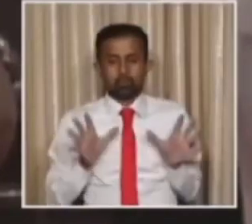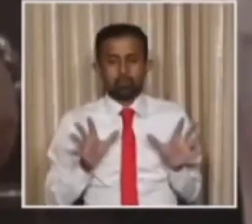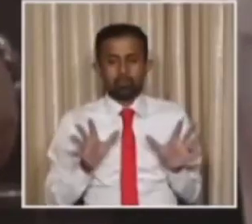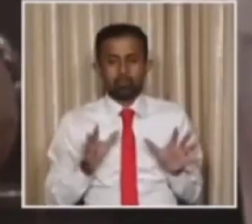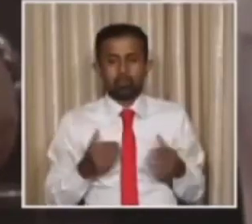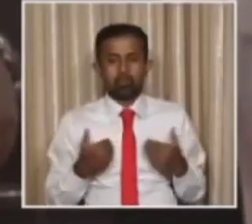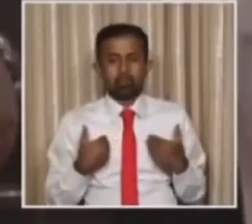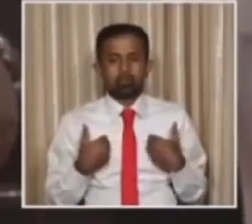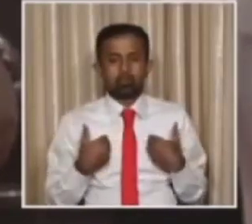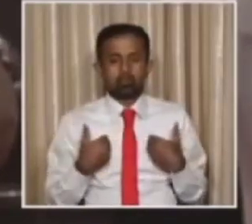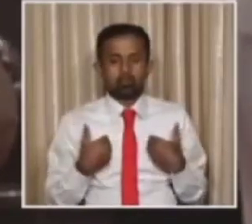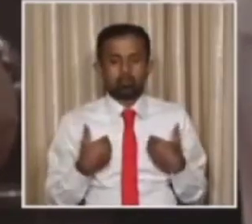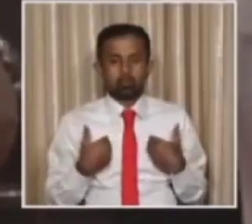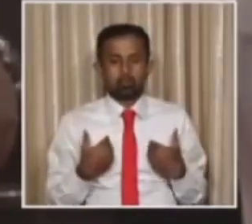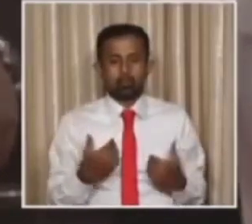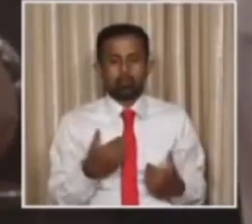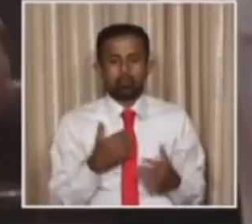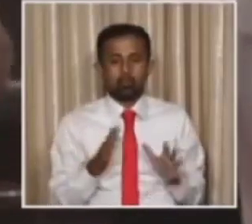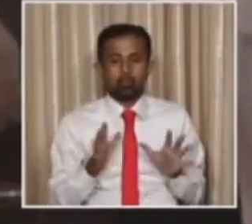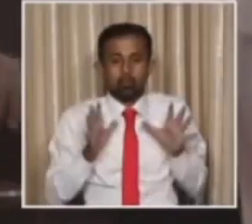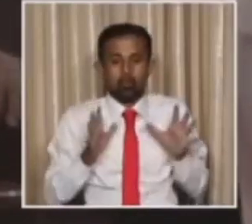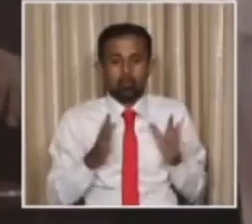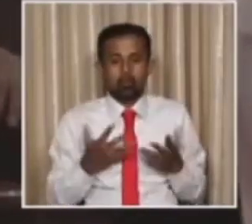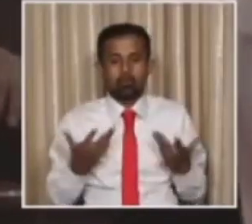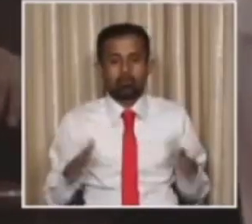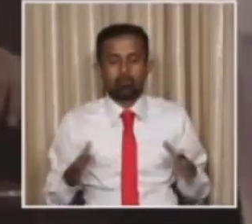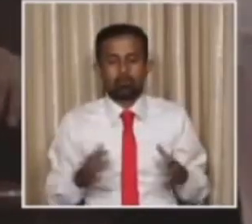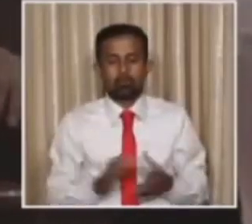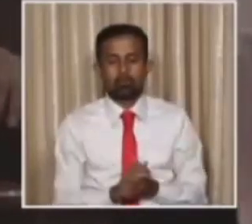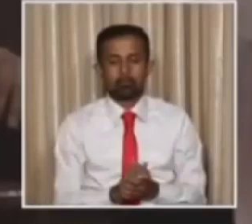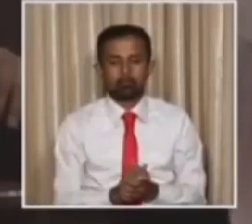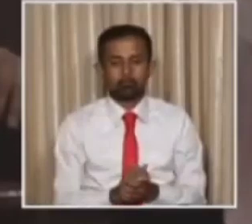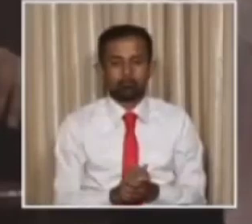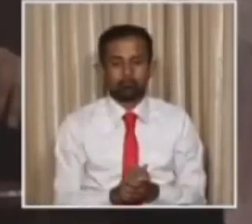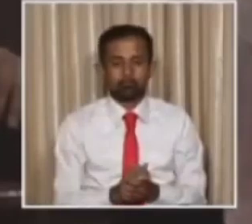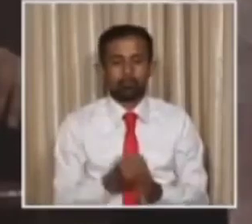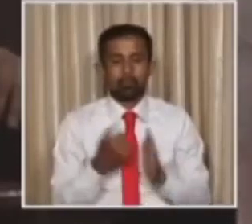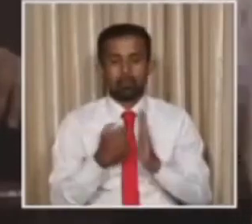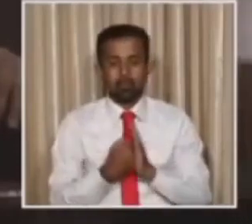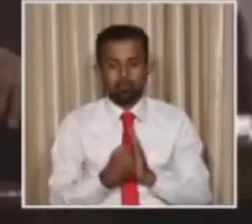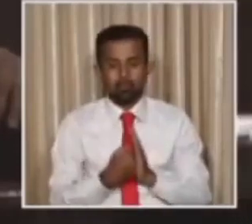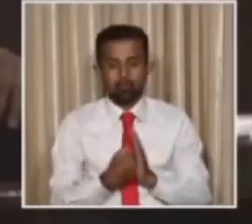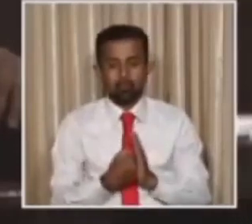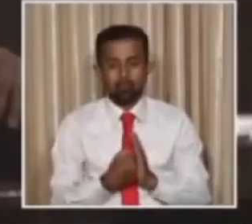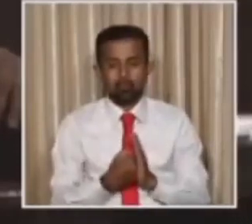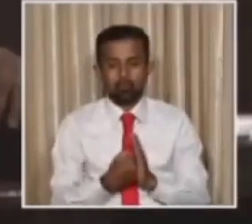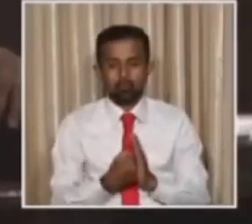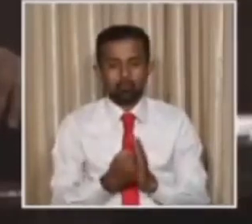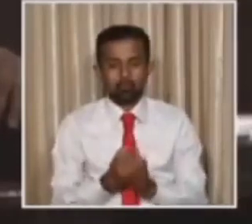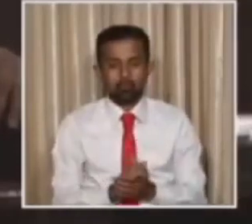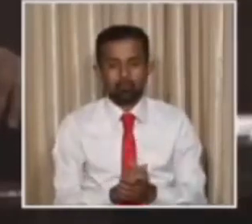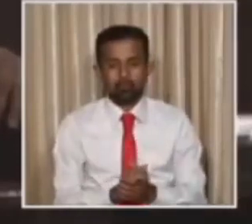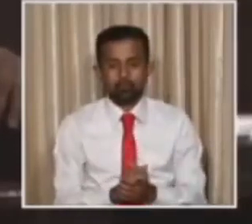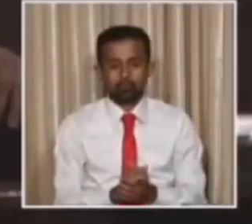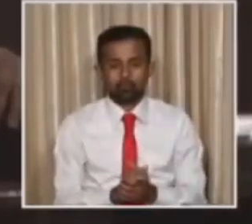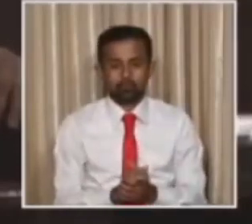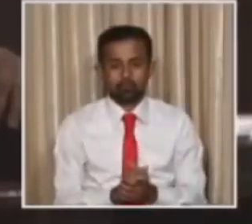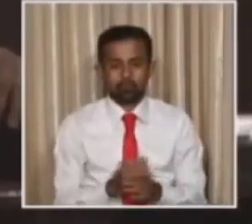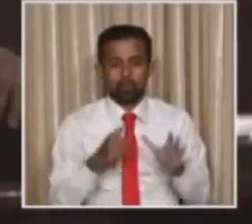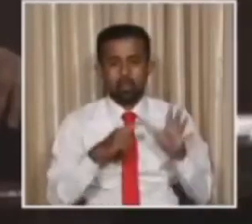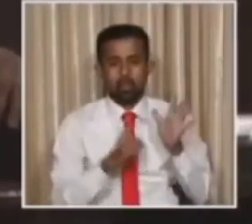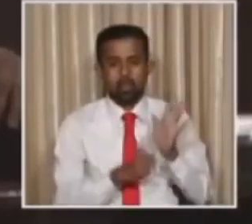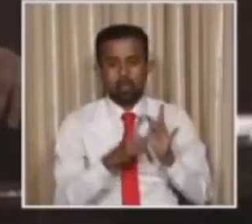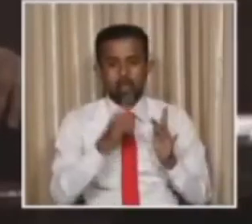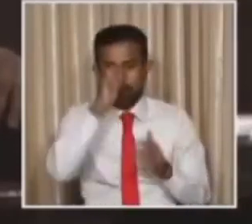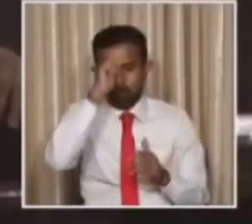நாணயக்காரை என்னை பார்த்து புலி என்று கூறியிருந்தார். இவ்வாறான அரசியல் எம்மிடம் காணப்படக்கூடாது. நாம் ஒருவரை ஒருவர் மதித்து நடக்க வேண்டும்.